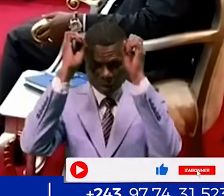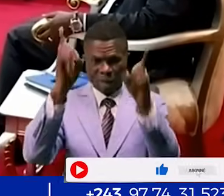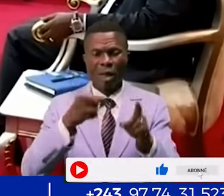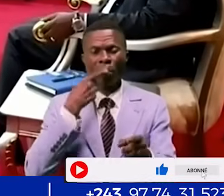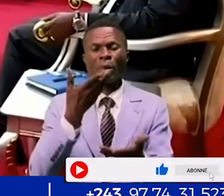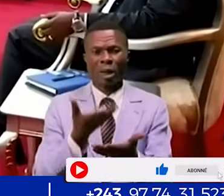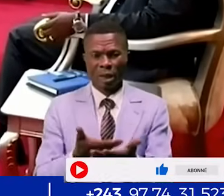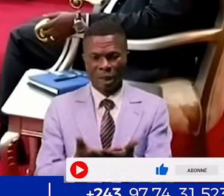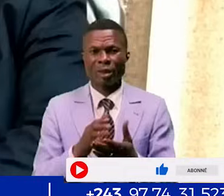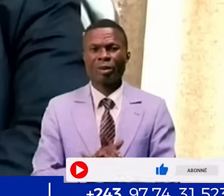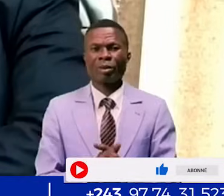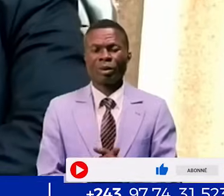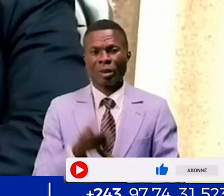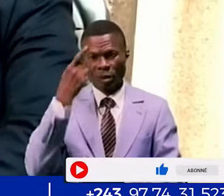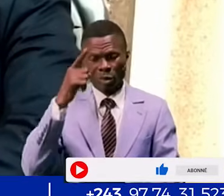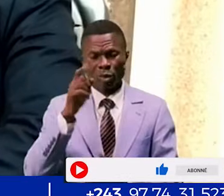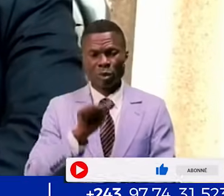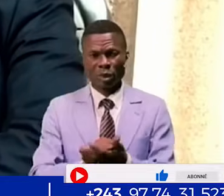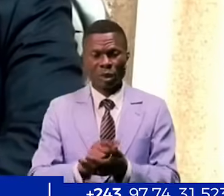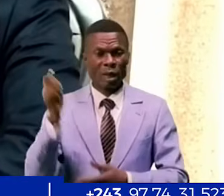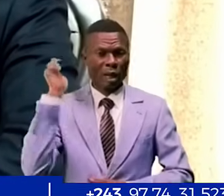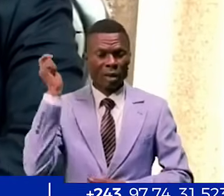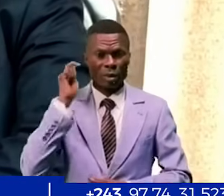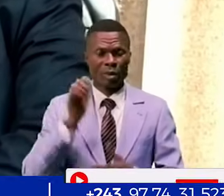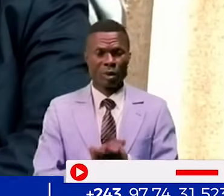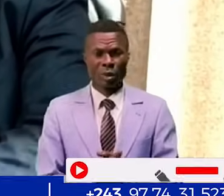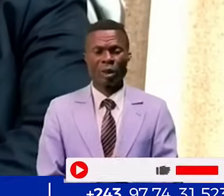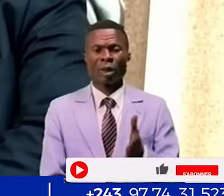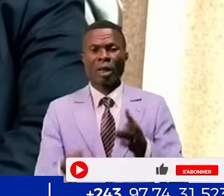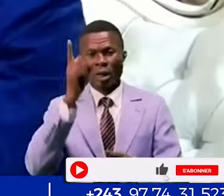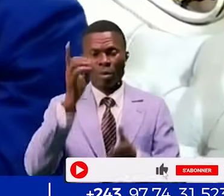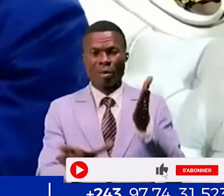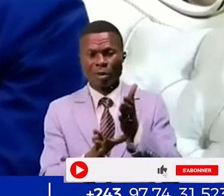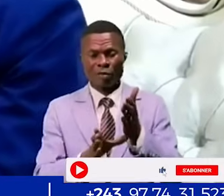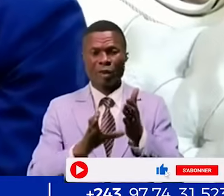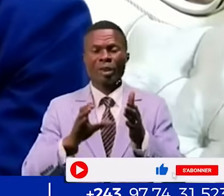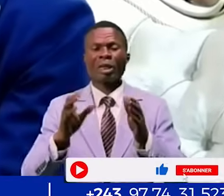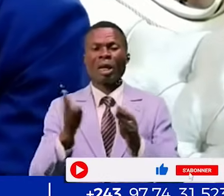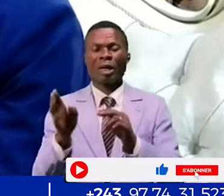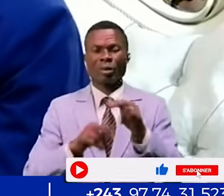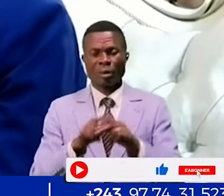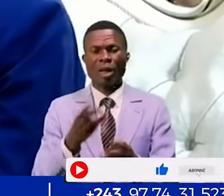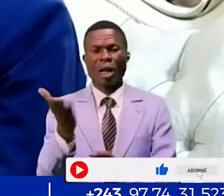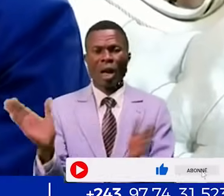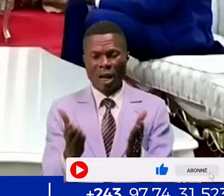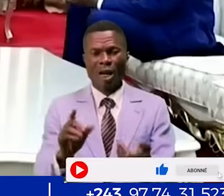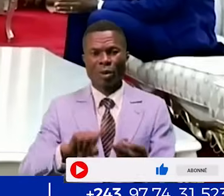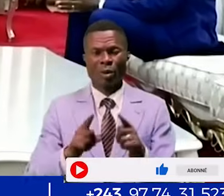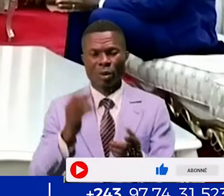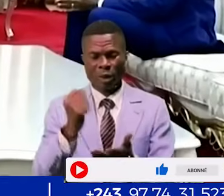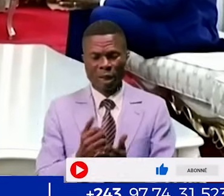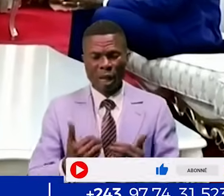été aussi évoquée. Pour ce faire, le professeur honorable Jean-Claude Lumbaye a encouragé son hôte à poursuivre